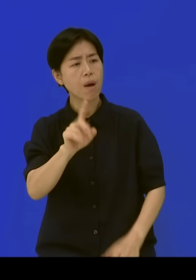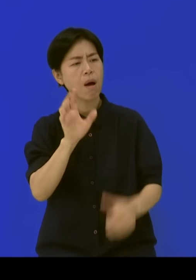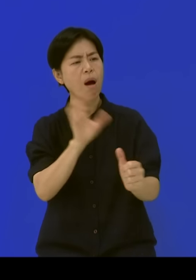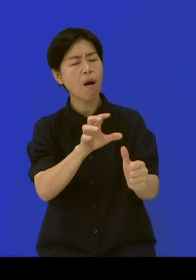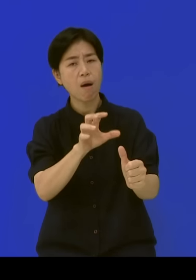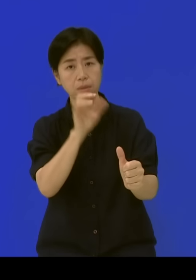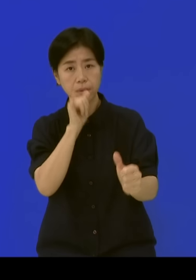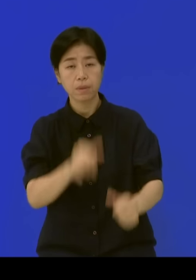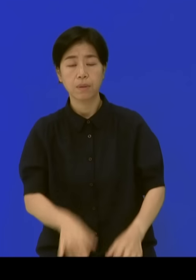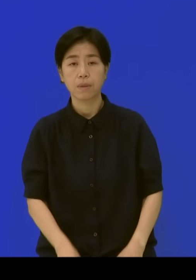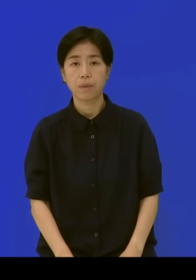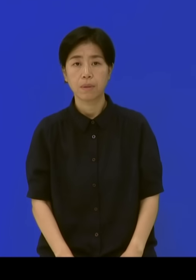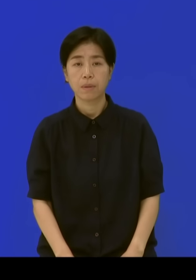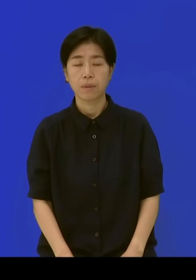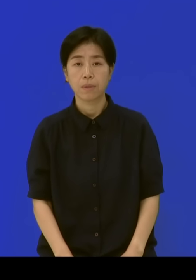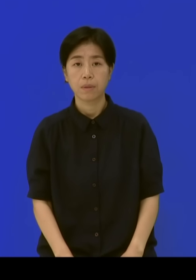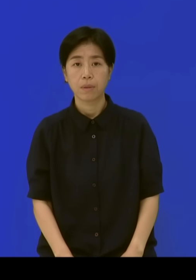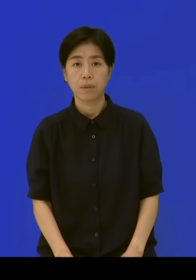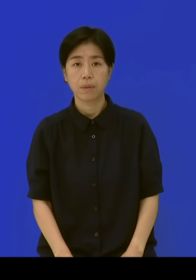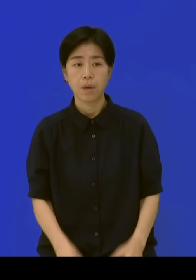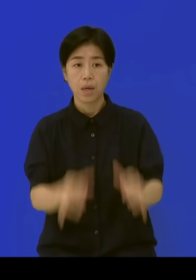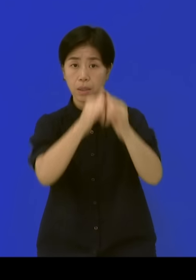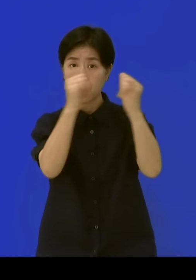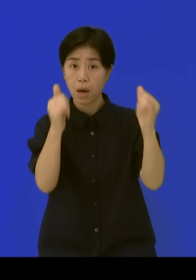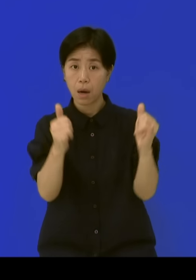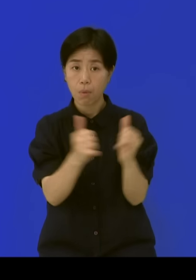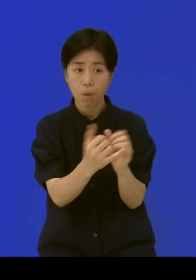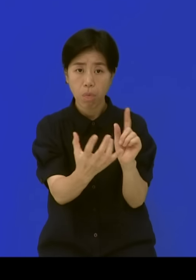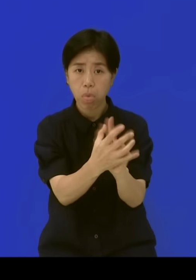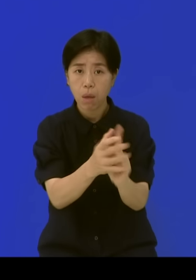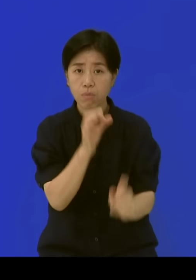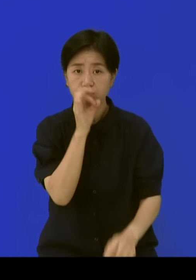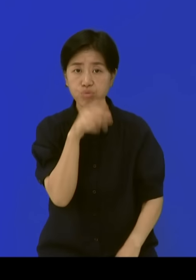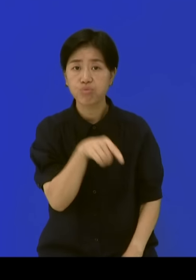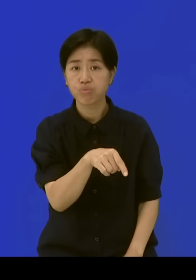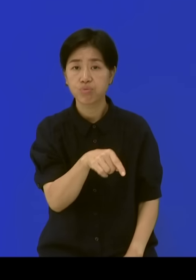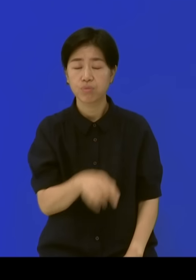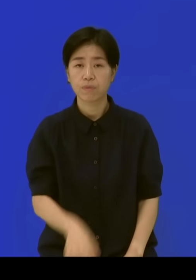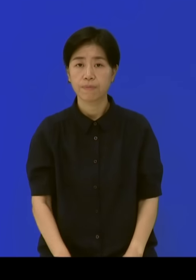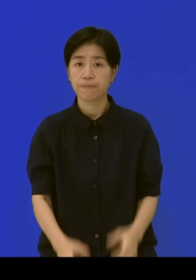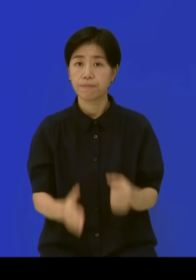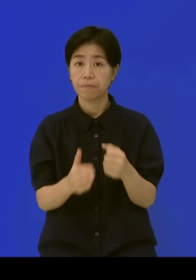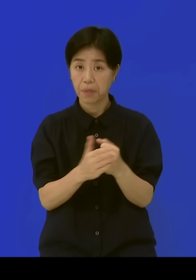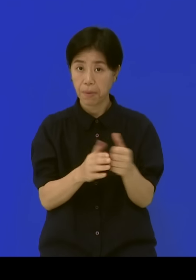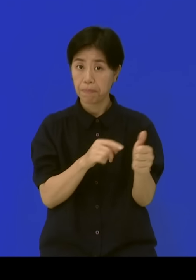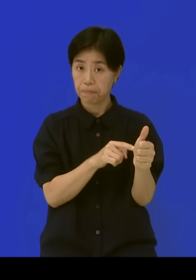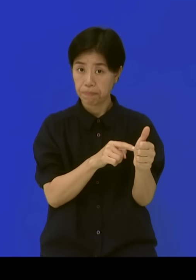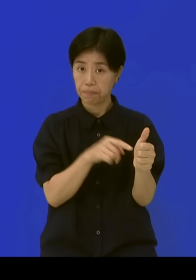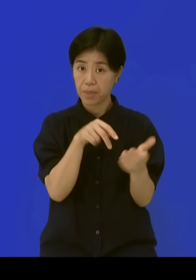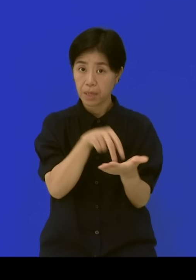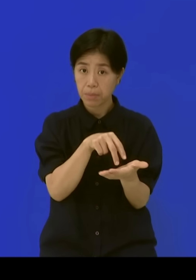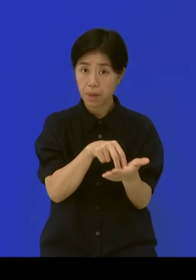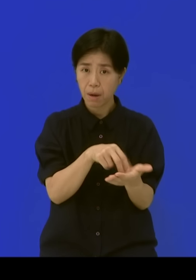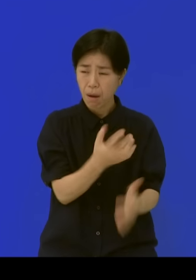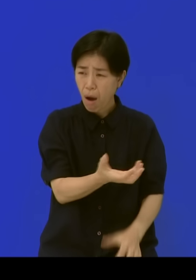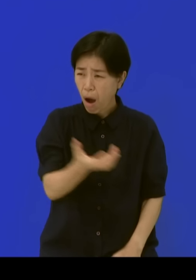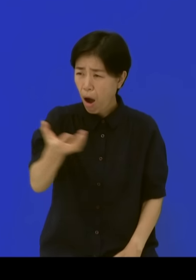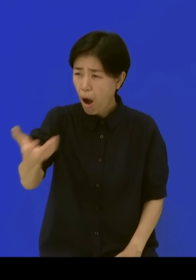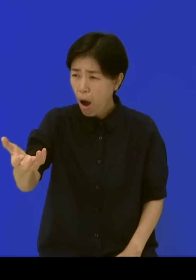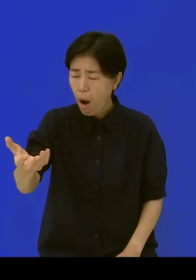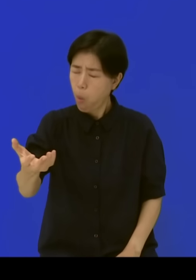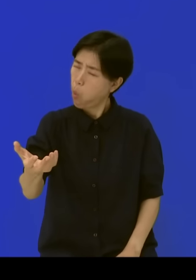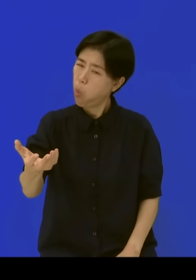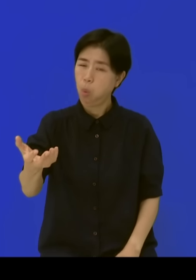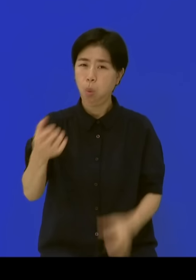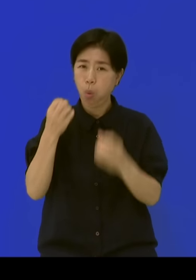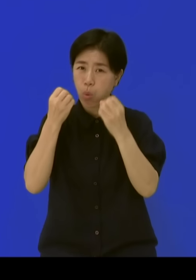낙인 찍히게 되는 거죠. 그러면 사회생활이 불가능해집니다. 그래서 이 사람들이 사실은 이게 골로 가는 게 너무 불안하고